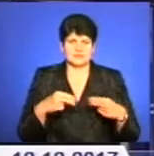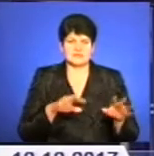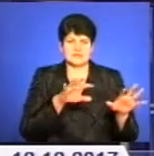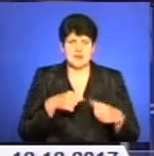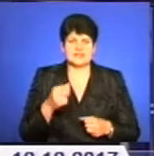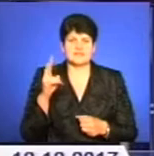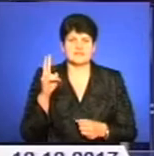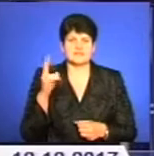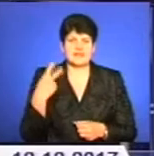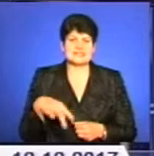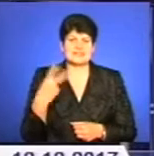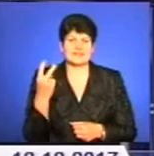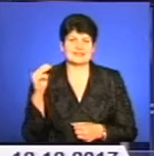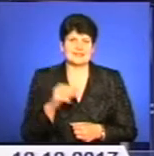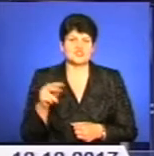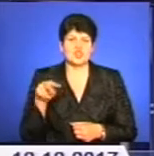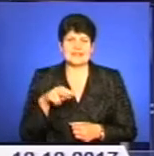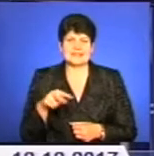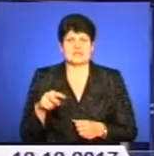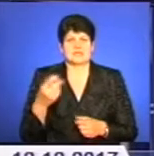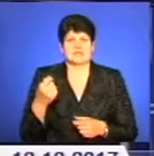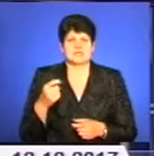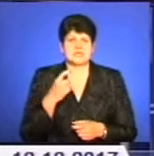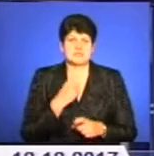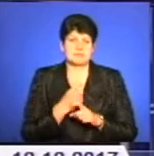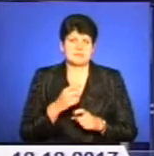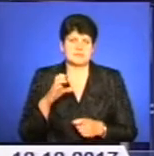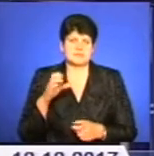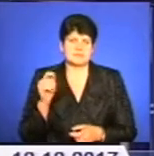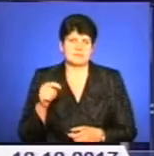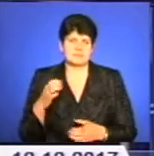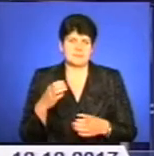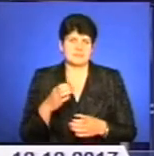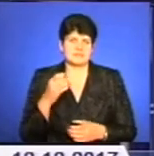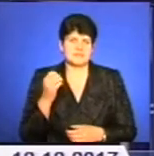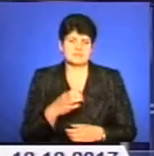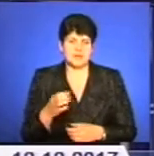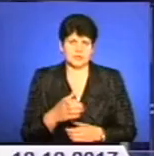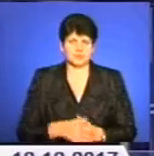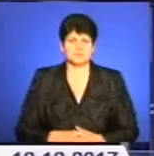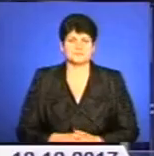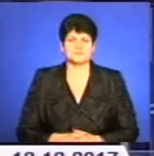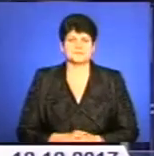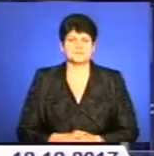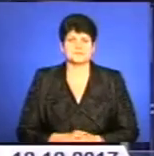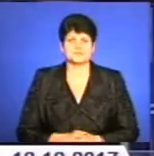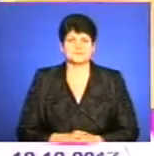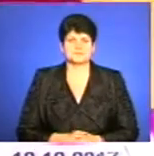літрів спирту, повідомляє обласна державна податкова інспекція Головного управління Державної фіскальної служби в